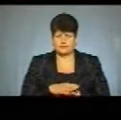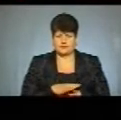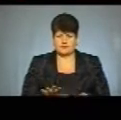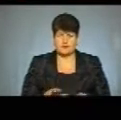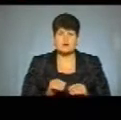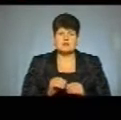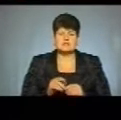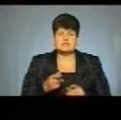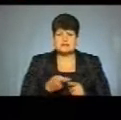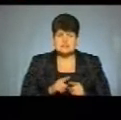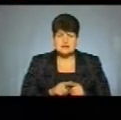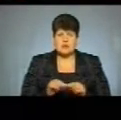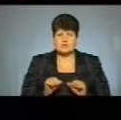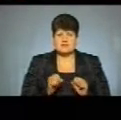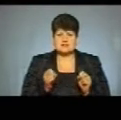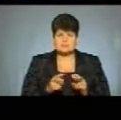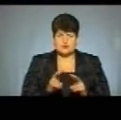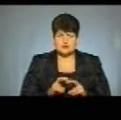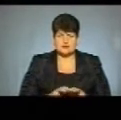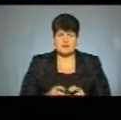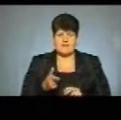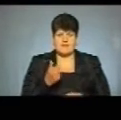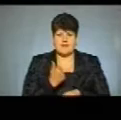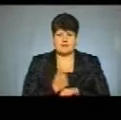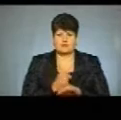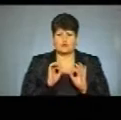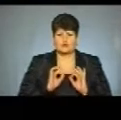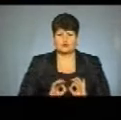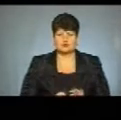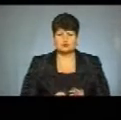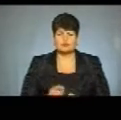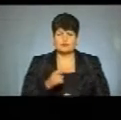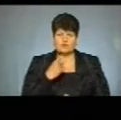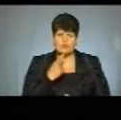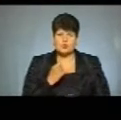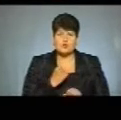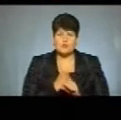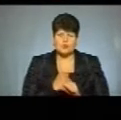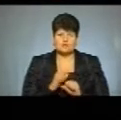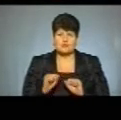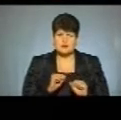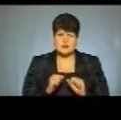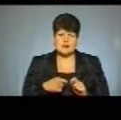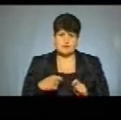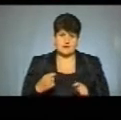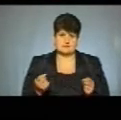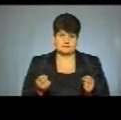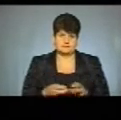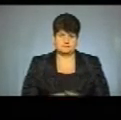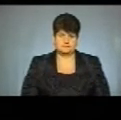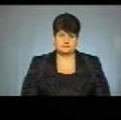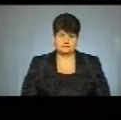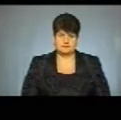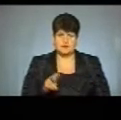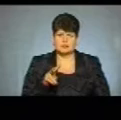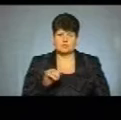веде управління спецрозслідувань Генпрокуратури. Очолює відомство Сергій Горбатюк. Каже, роботу управління гальмували навмисно.